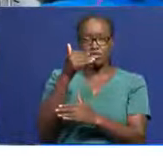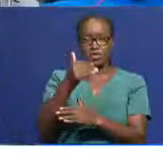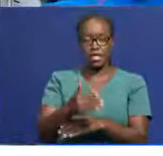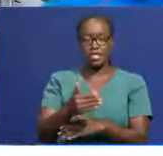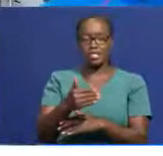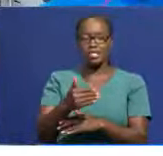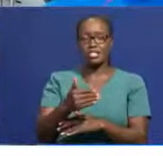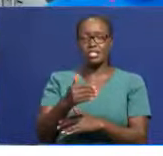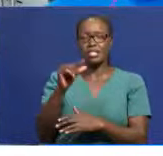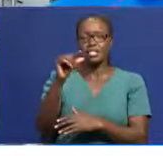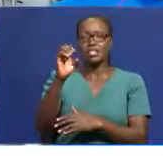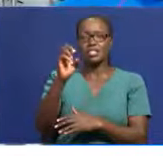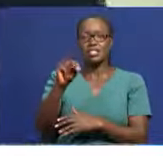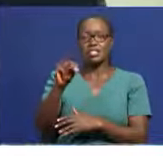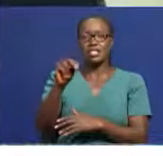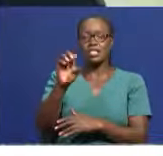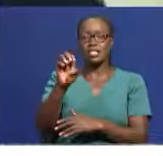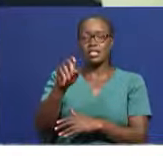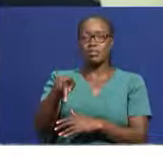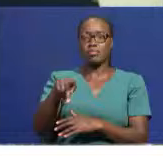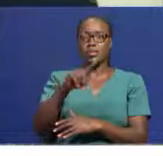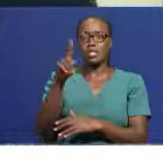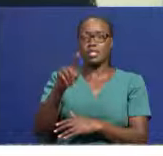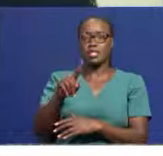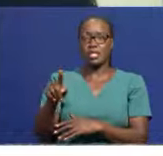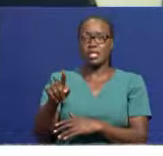EPZ huko Athi River.